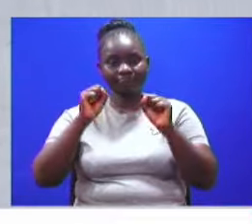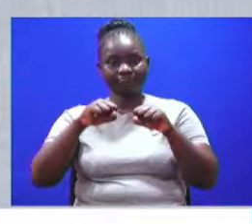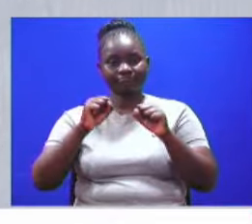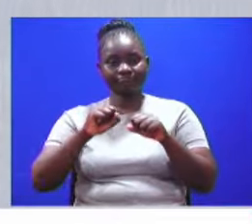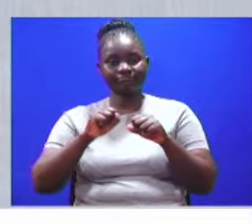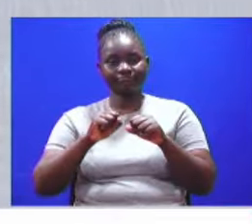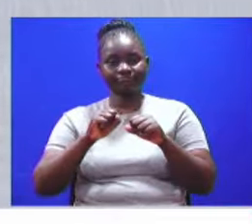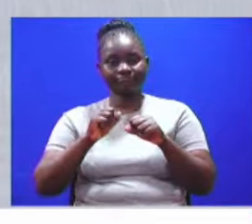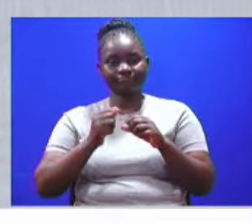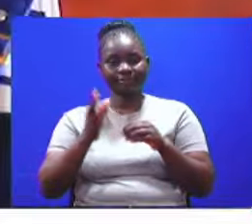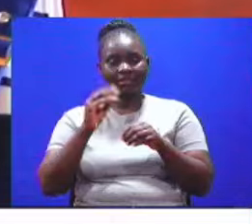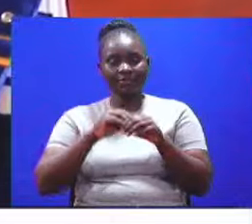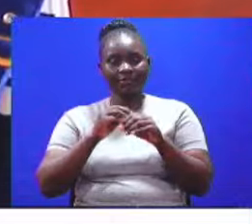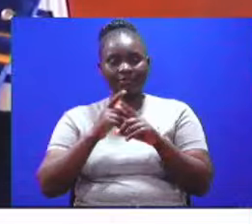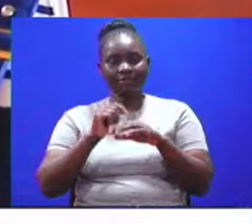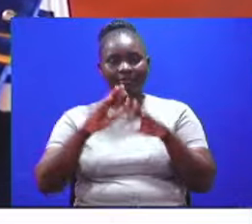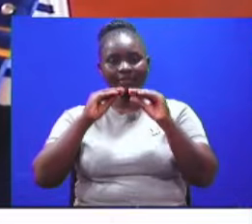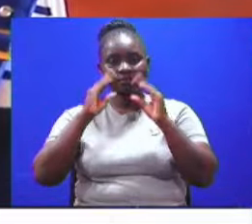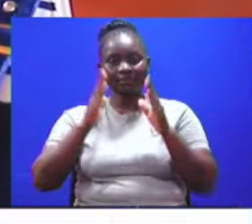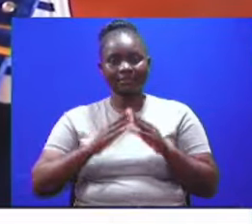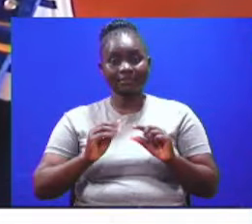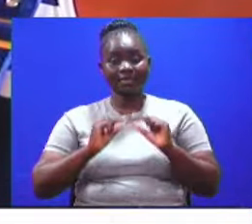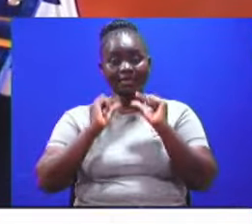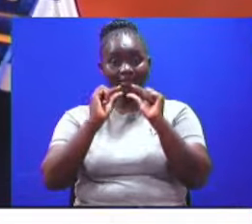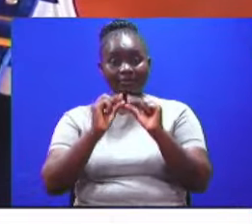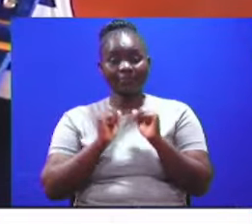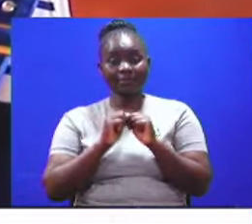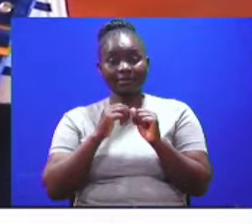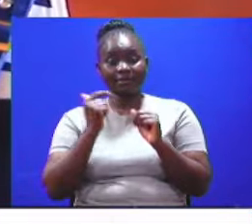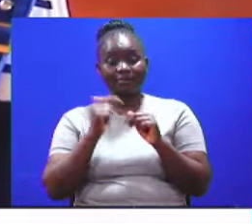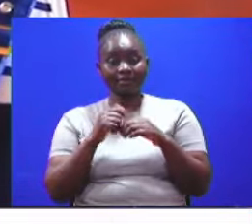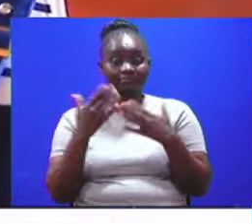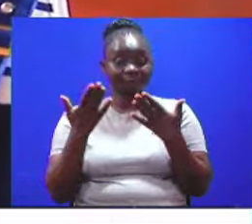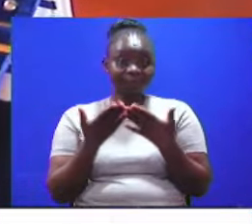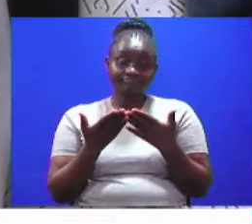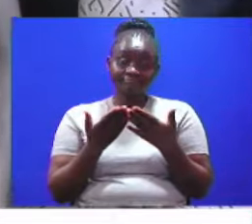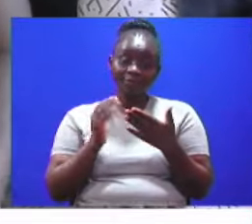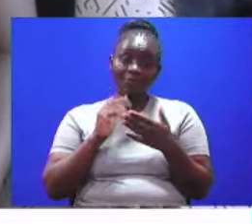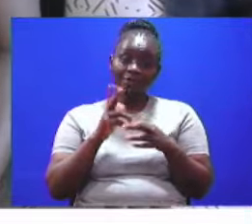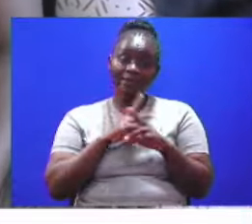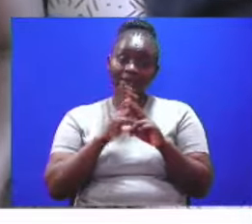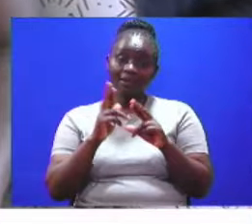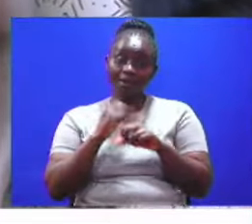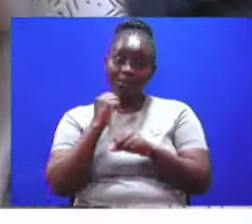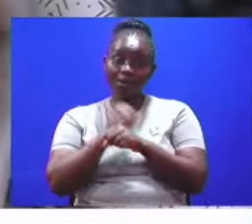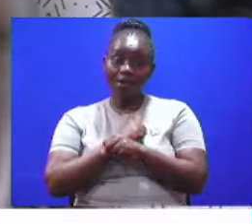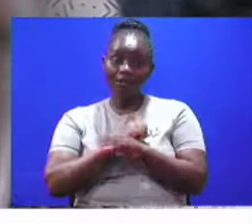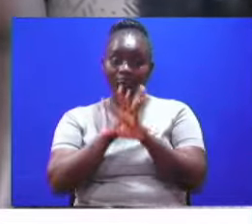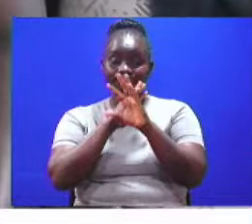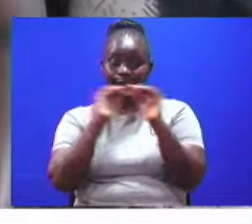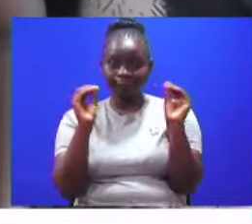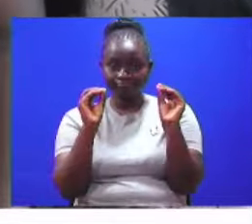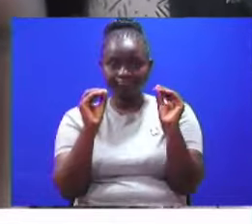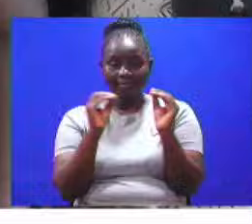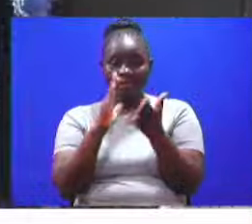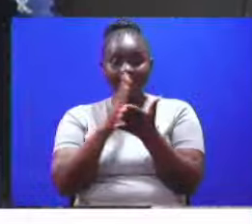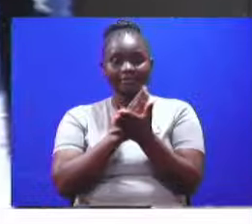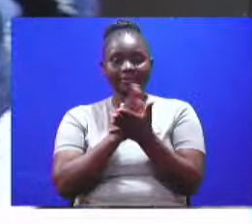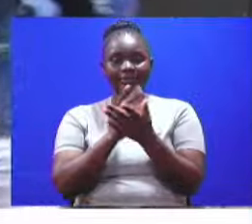yo nyongesa ya bali ebaye onyete ikoba ntuntolire dikorane buchigas gusanganeke taseni Kiandizi